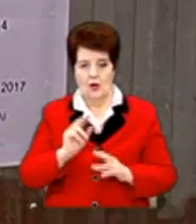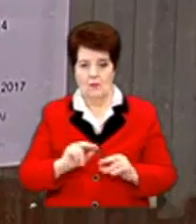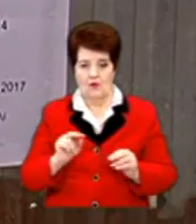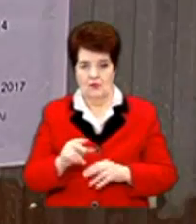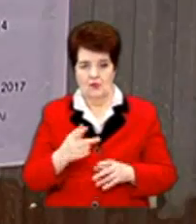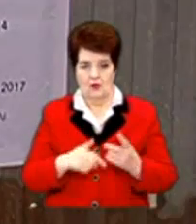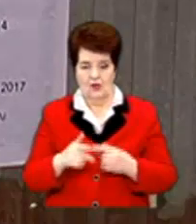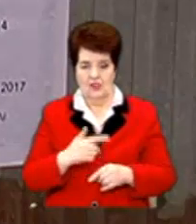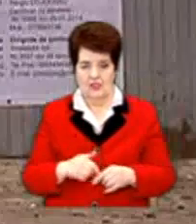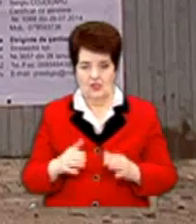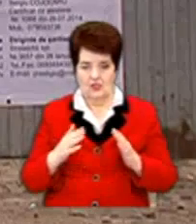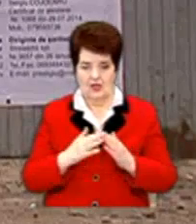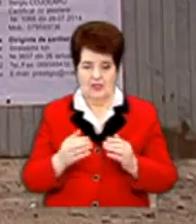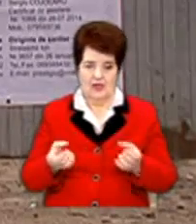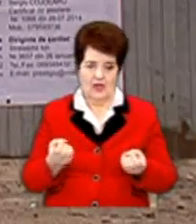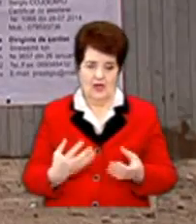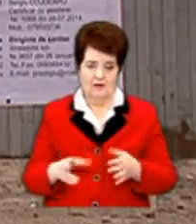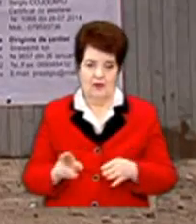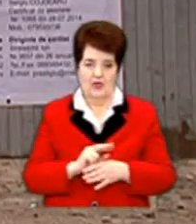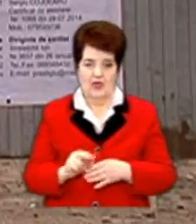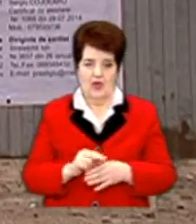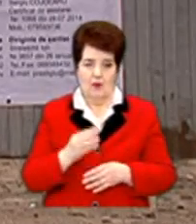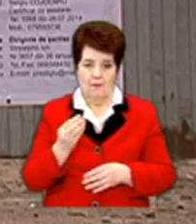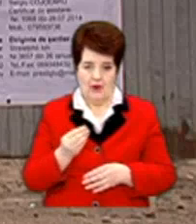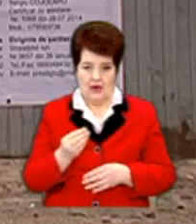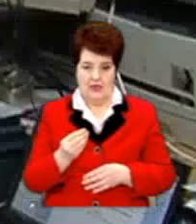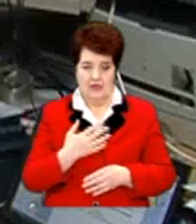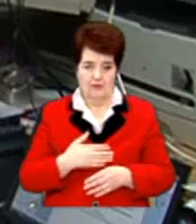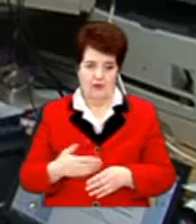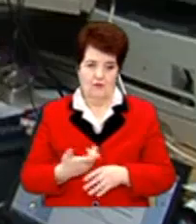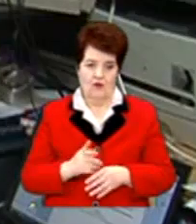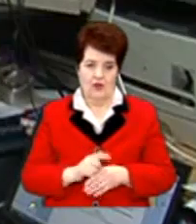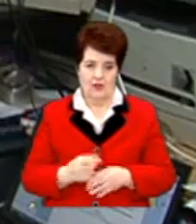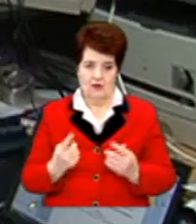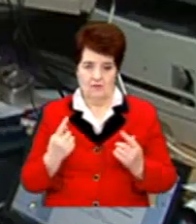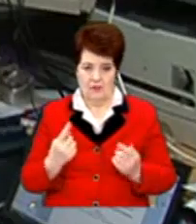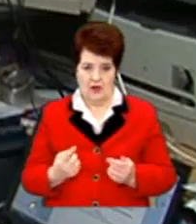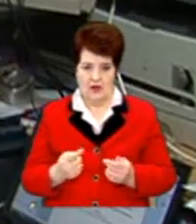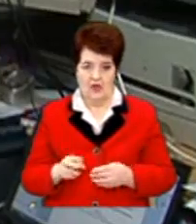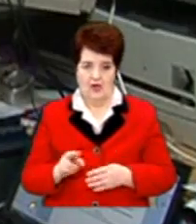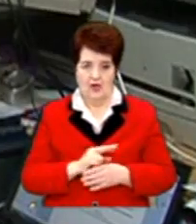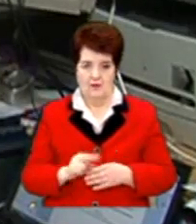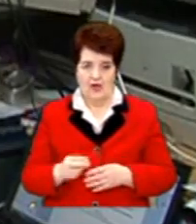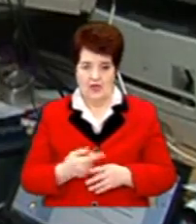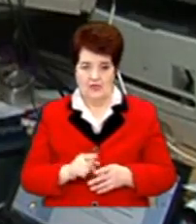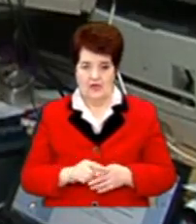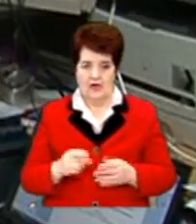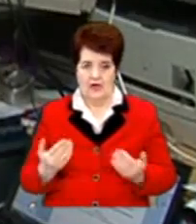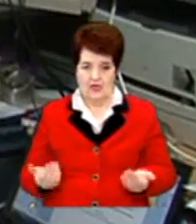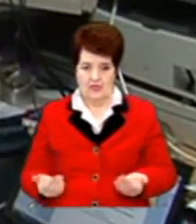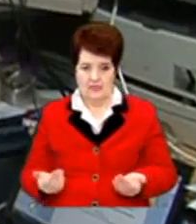în clădirea proaspăt renovată. Ăștia sunt bani pentru noi foarte mari și cred eu că reparația care, uite,